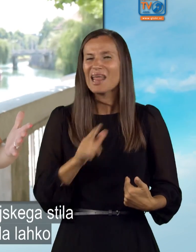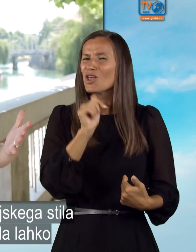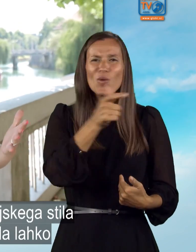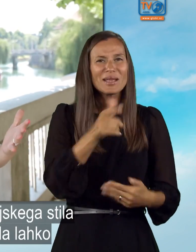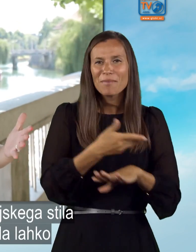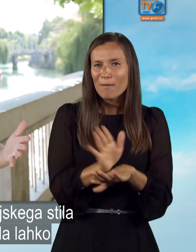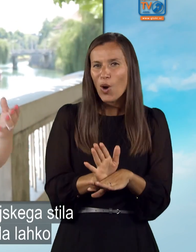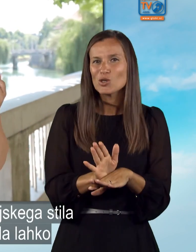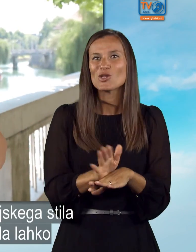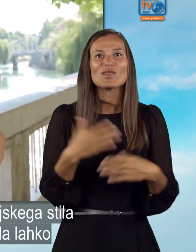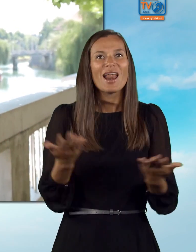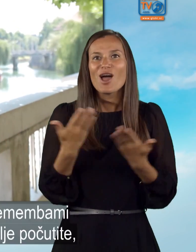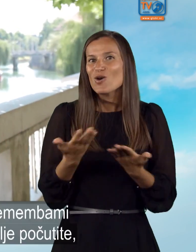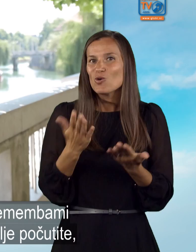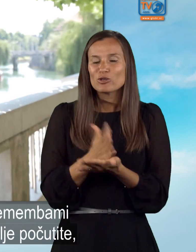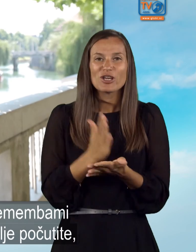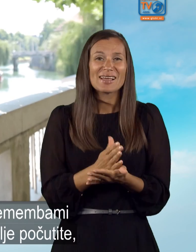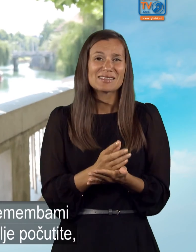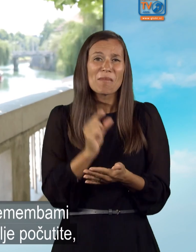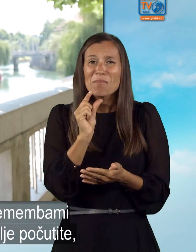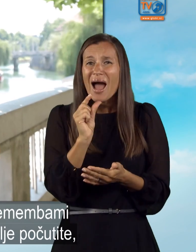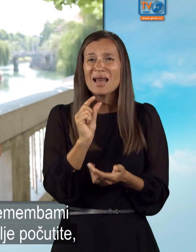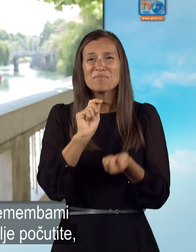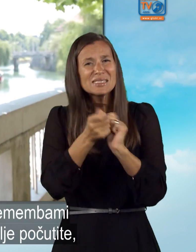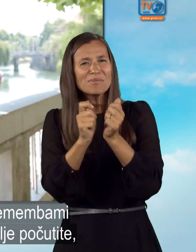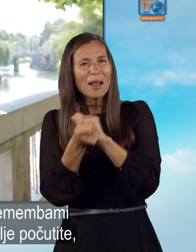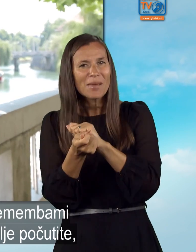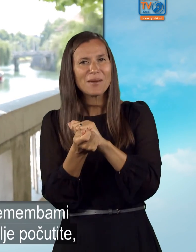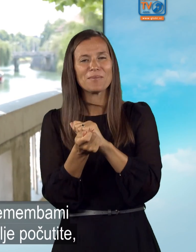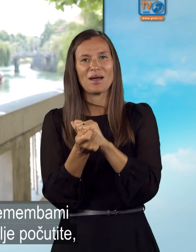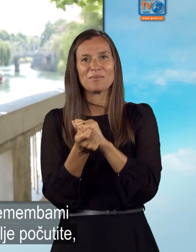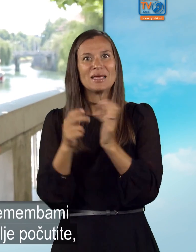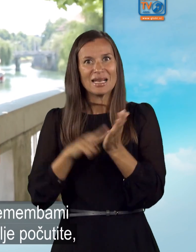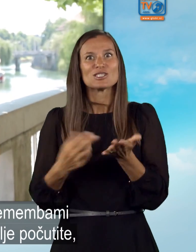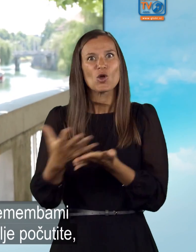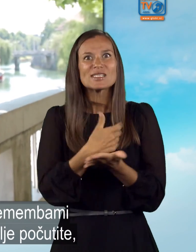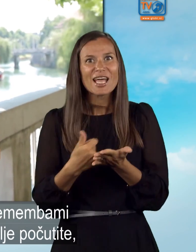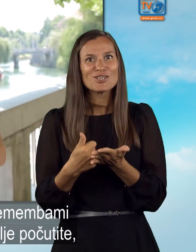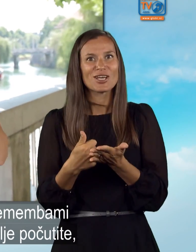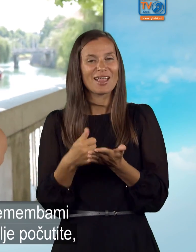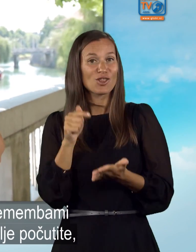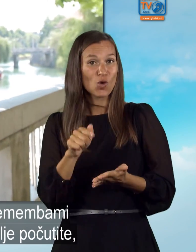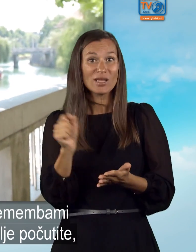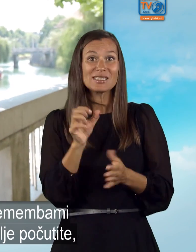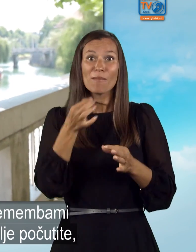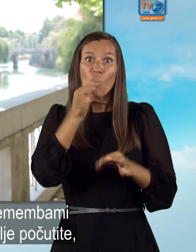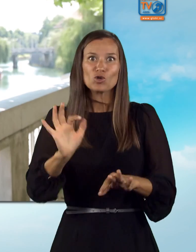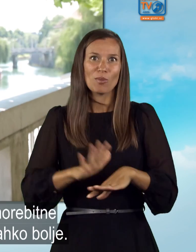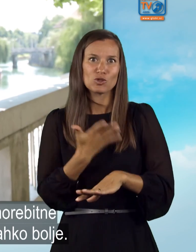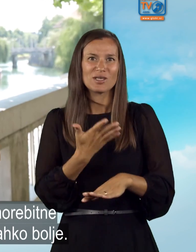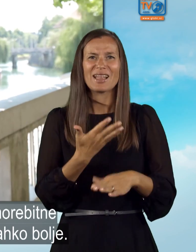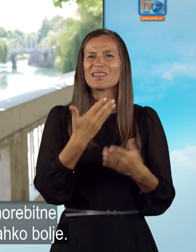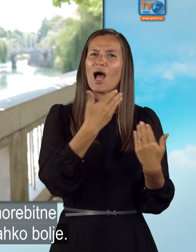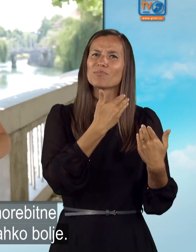nikoli ni prepozno in da lahko pravzaprav že z enimi manjšimi spremembami res dosežete to, da se boljš počutite,